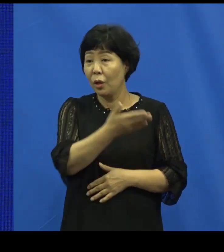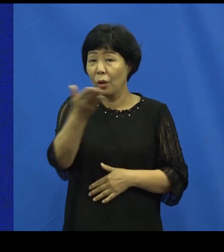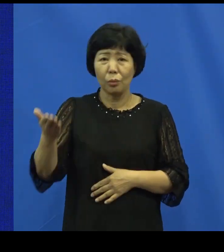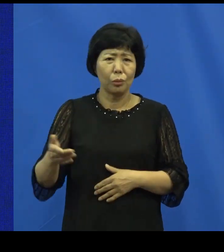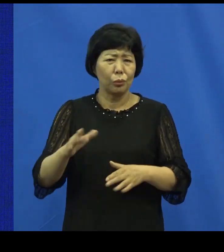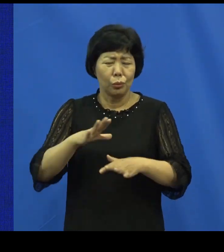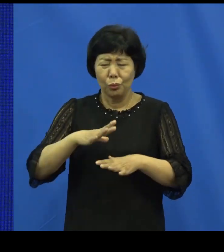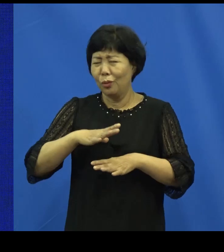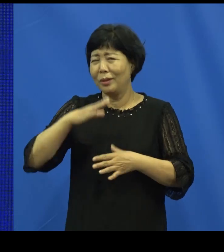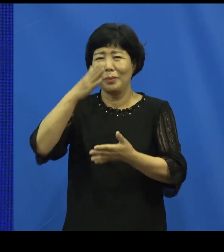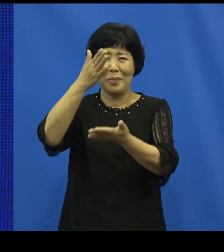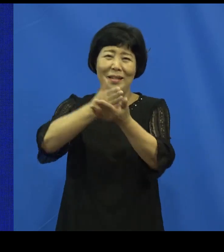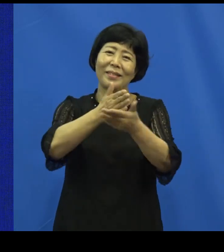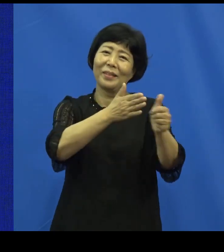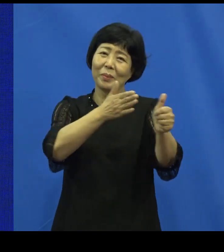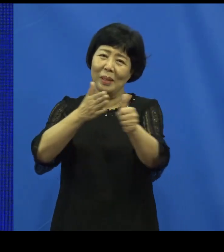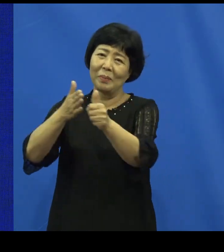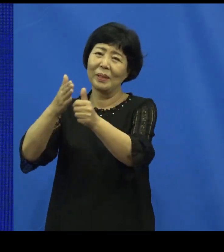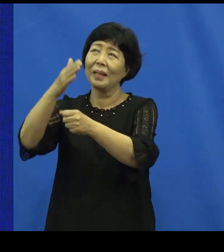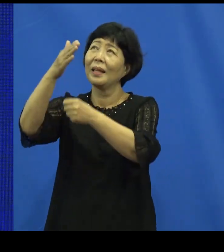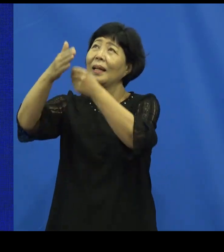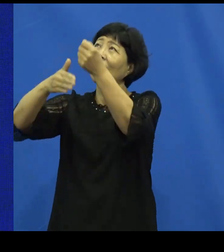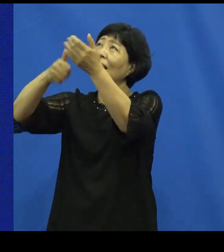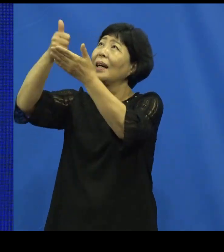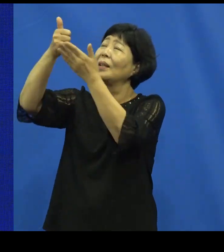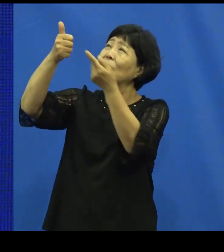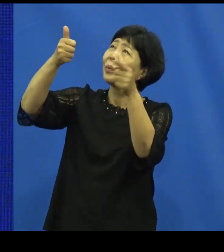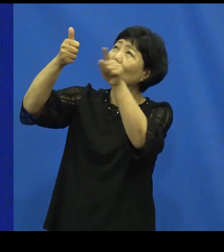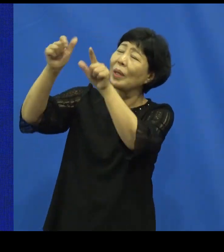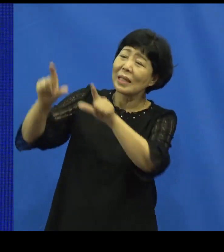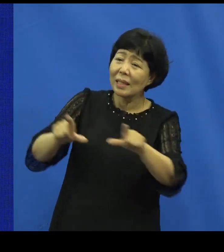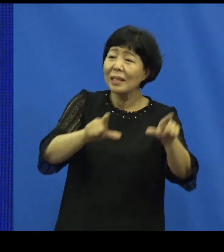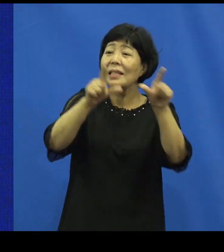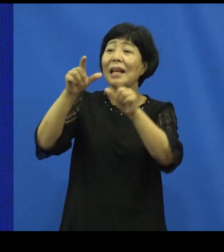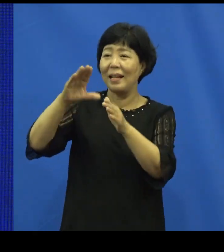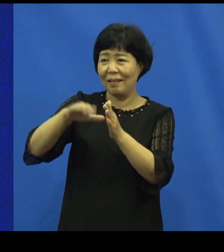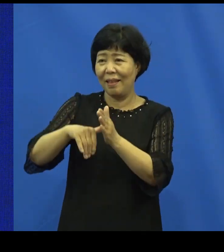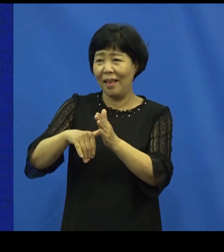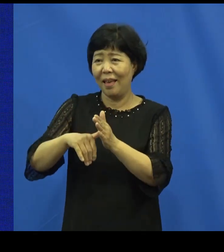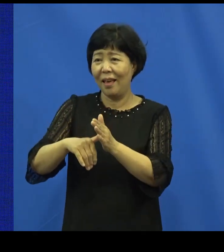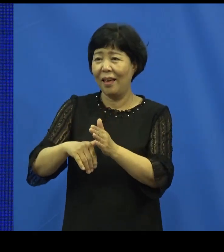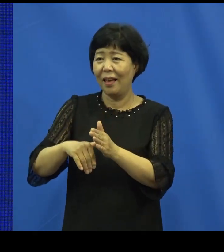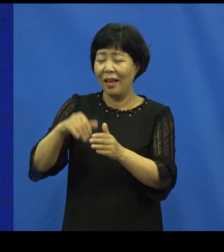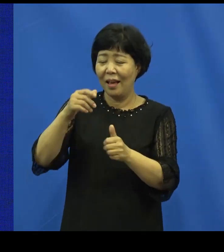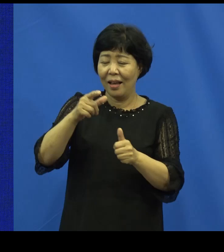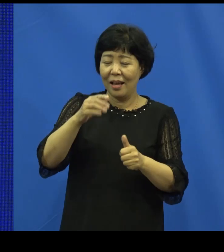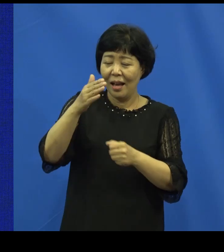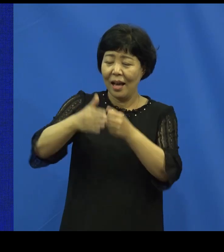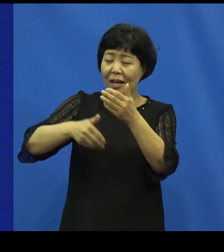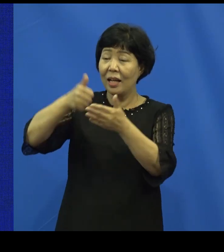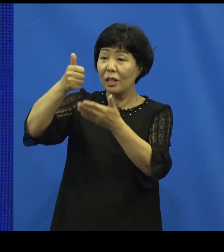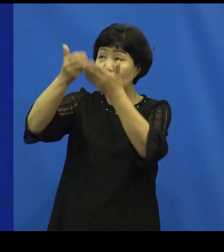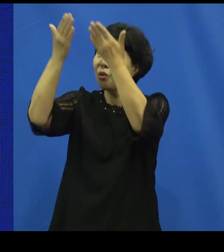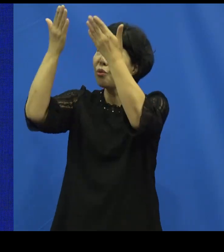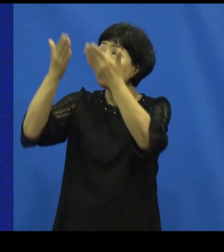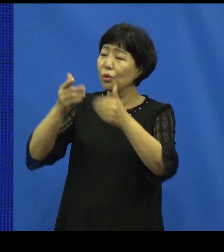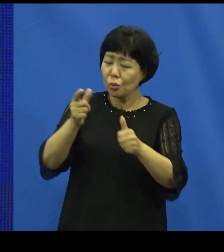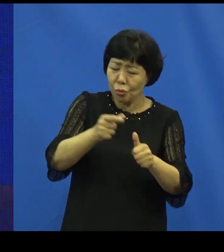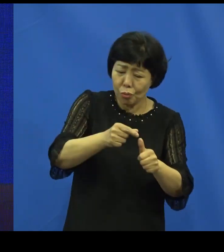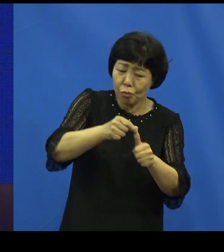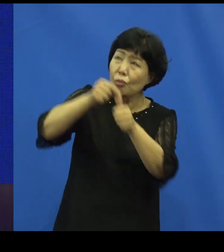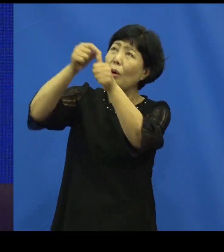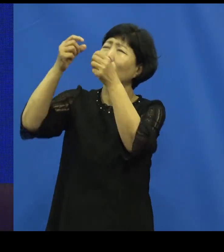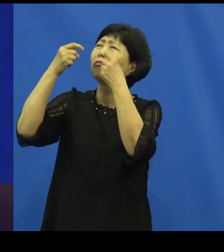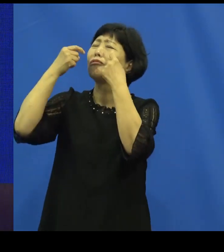마십시오. 우리가 하나님을 위해 살아갈 때 하나님의 구원은 더 선명하게 드러나요. 자, 20절을 보면